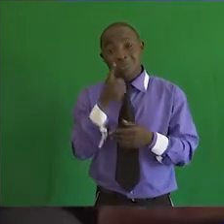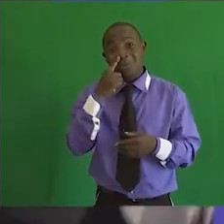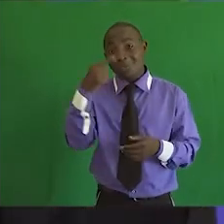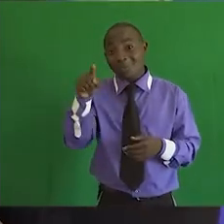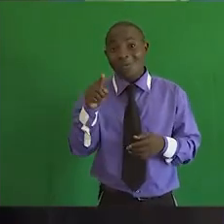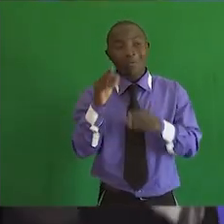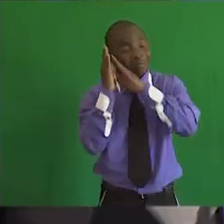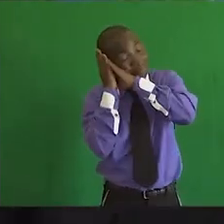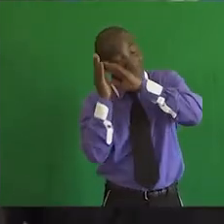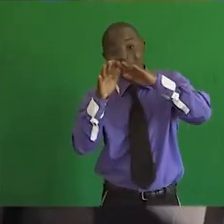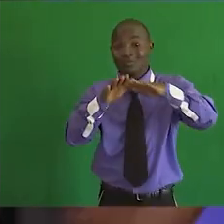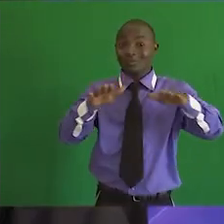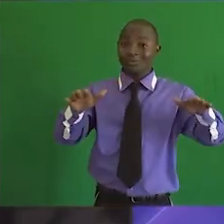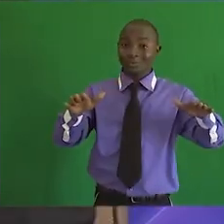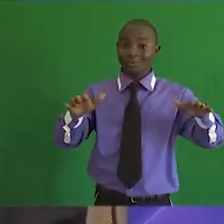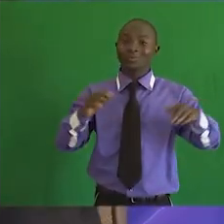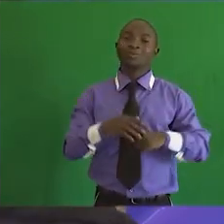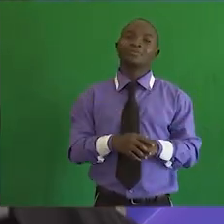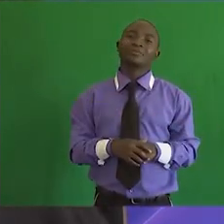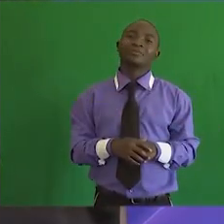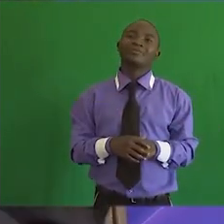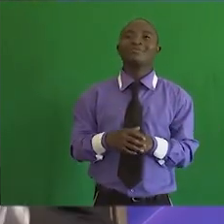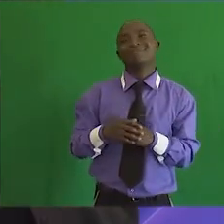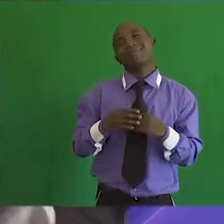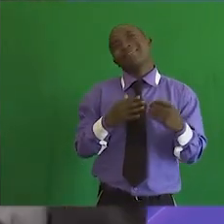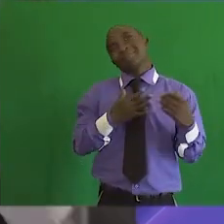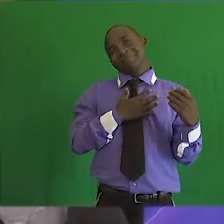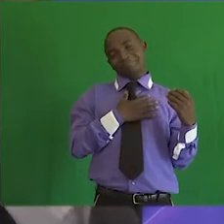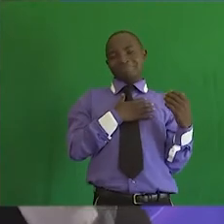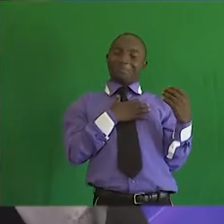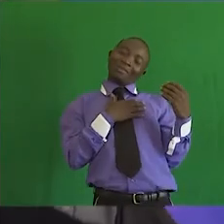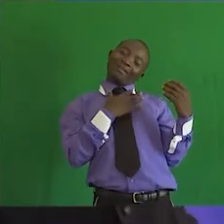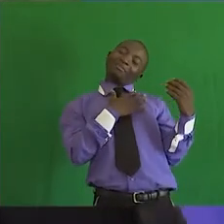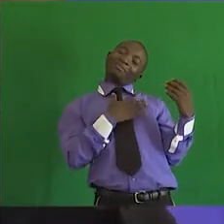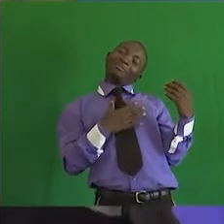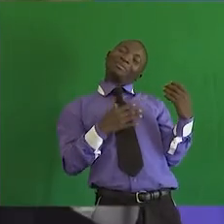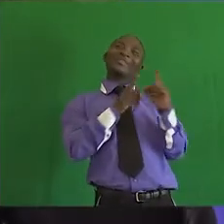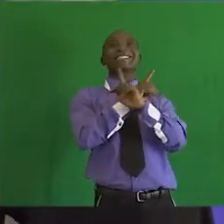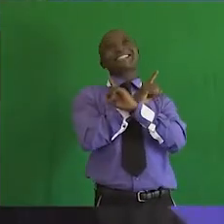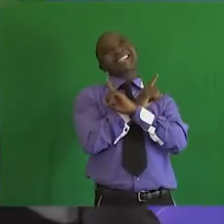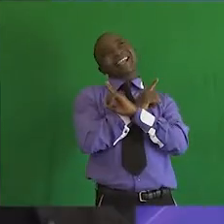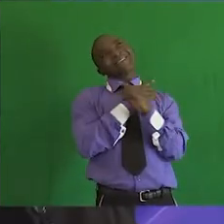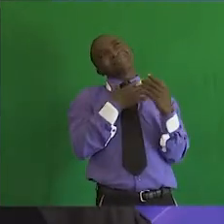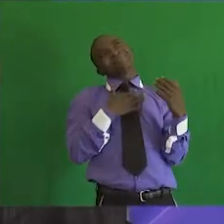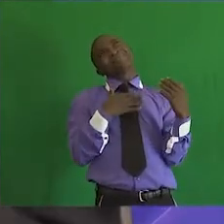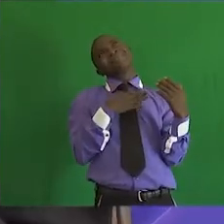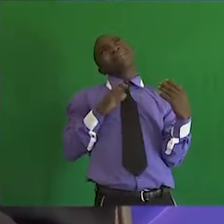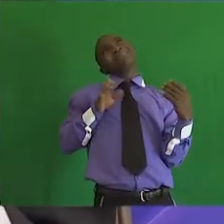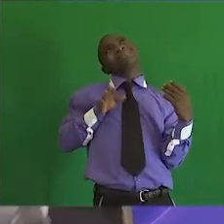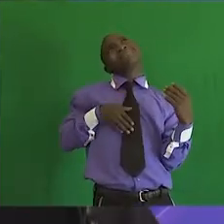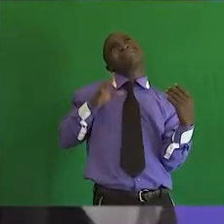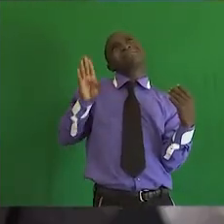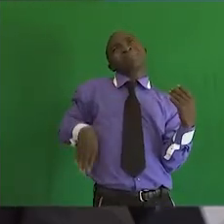tozombozvida vanobva vazondidiva kuzodawo kuzobva vazondijaira. Izvozvo wakatadza kutora mukana chavo chewekuita